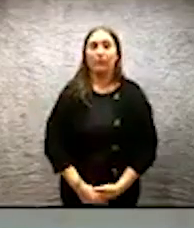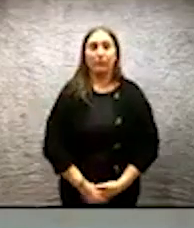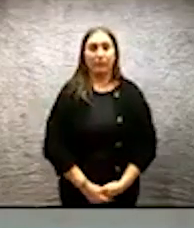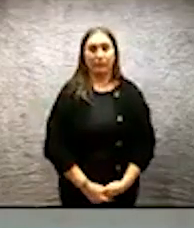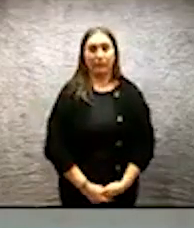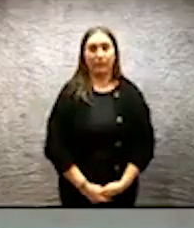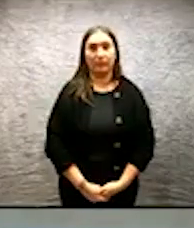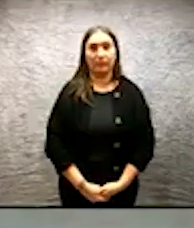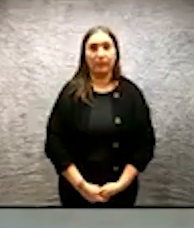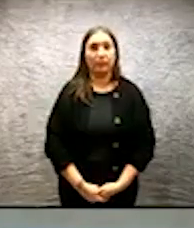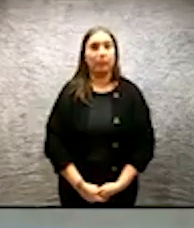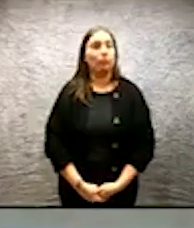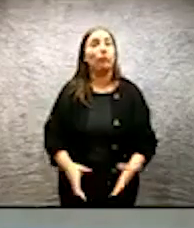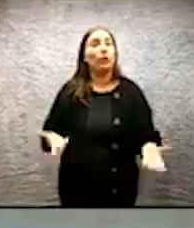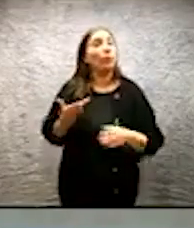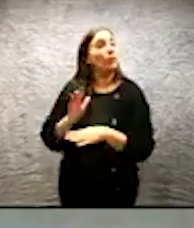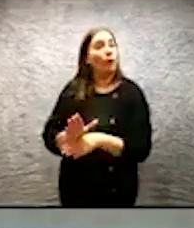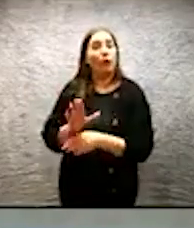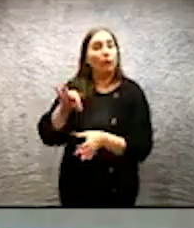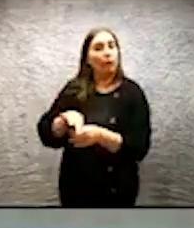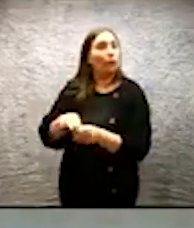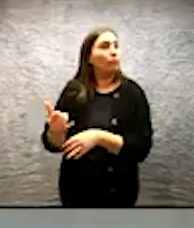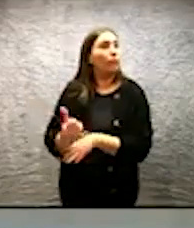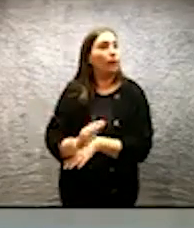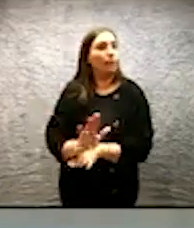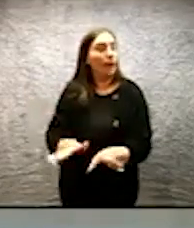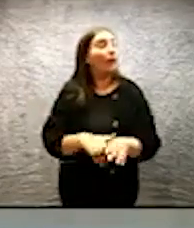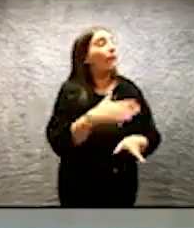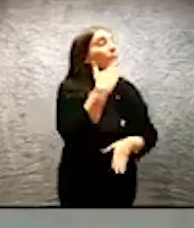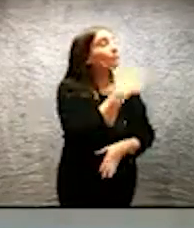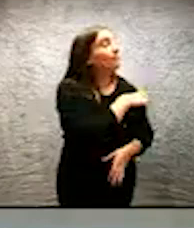Voilà, il n'y a pas de vote sur cette présentation. Je vous remercie,